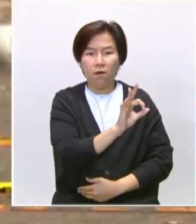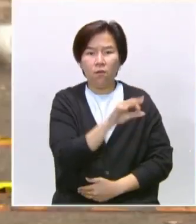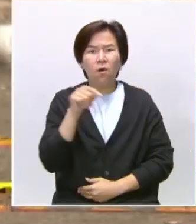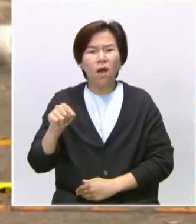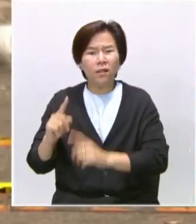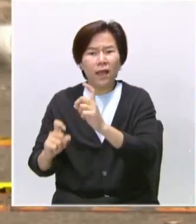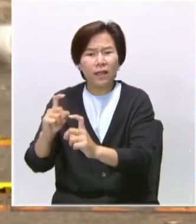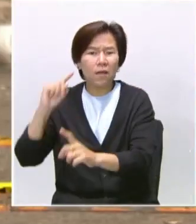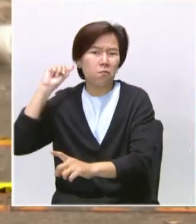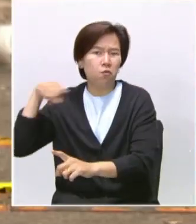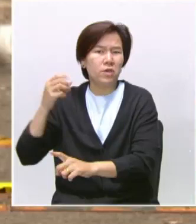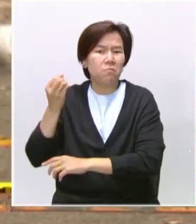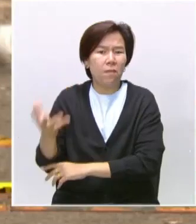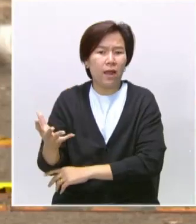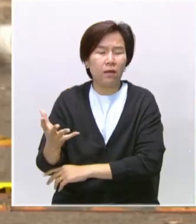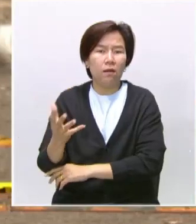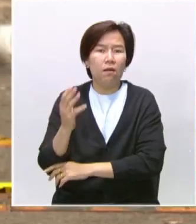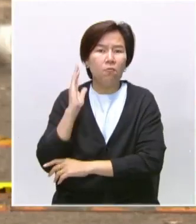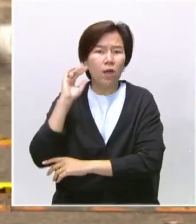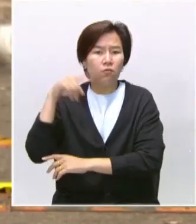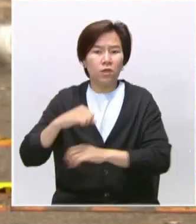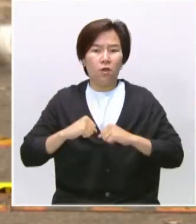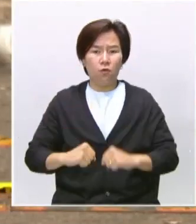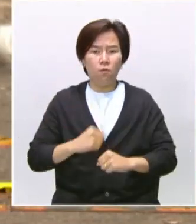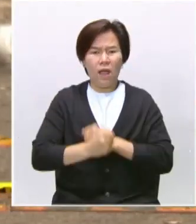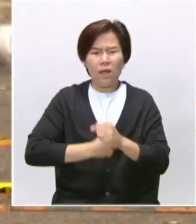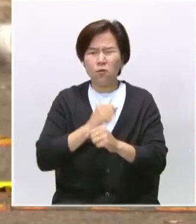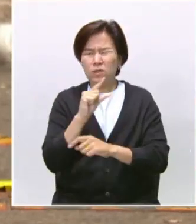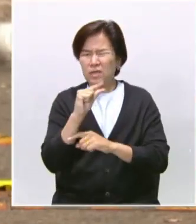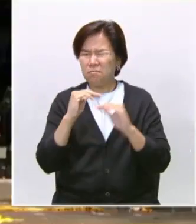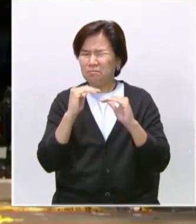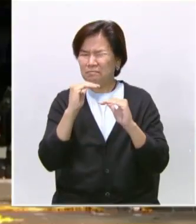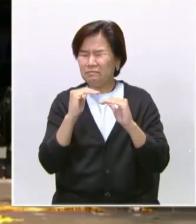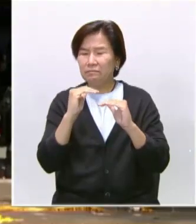ตส่วนใหญ่เป็นผู้หญิงและเป็นคนหนุ่มสาวในวัย20กว่าปีครับ